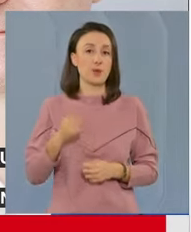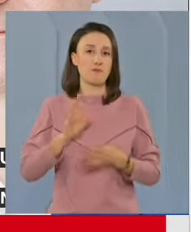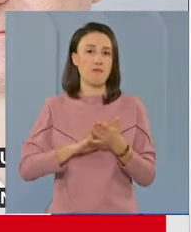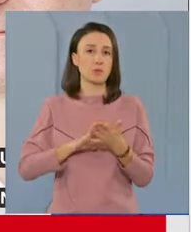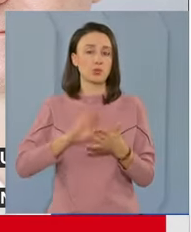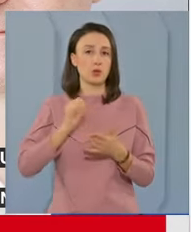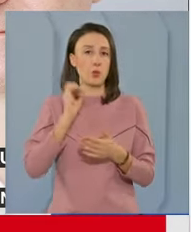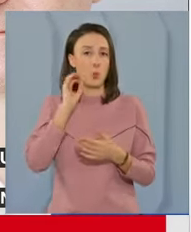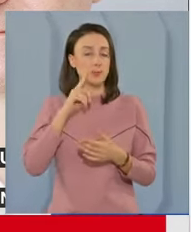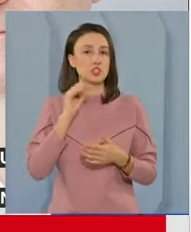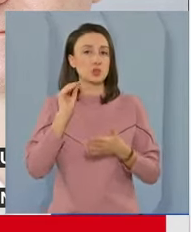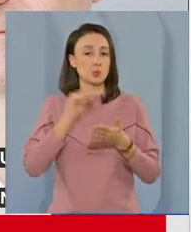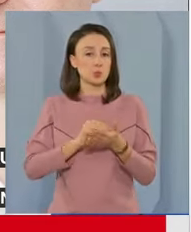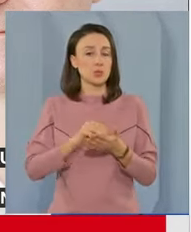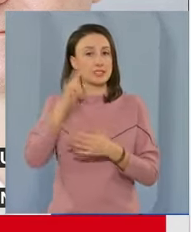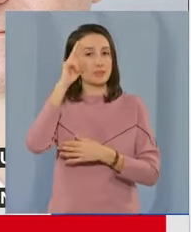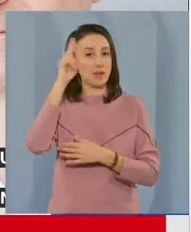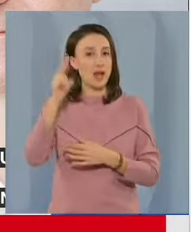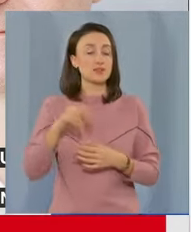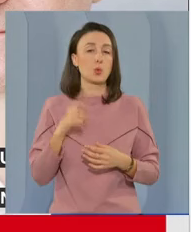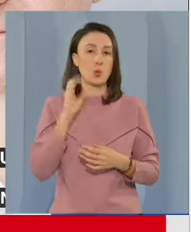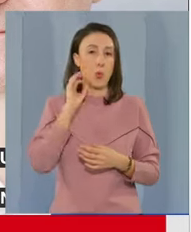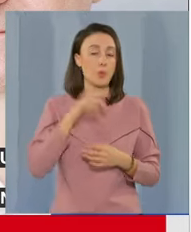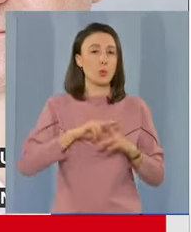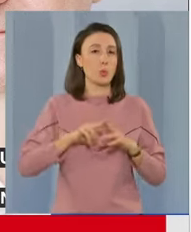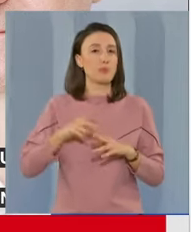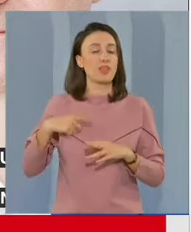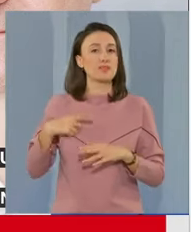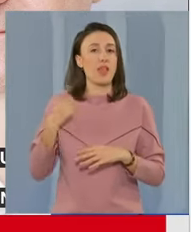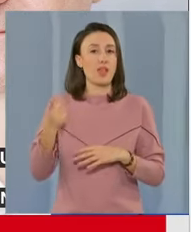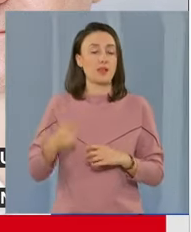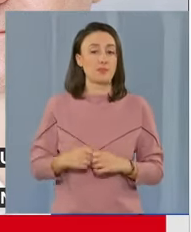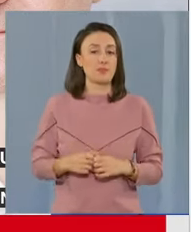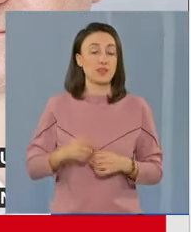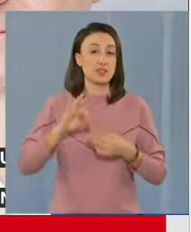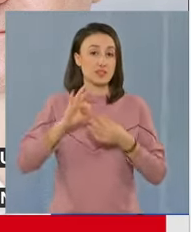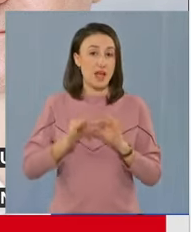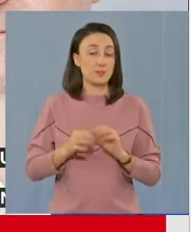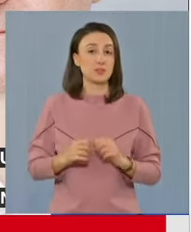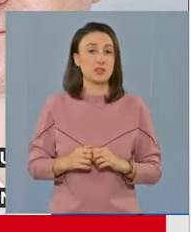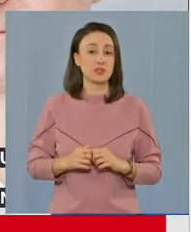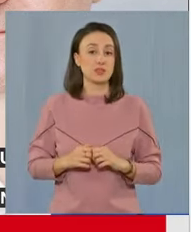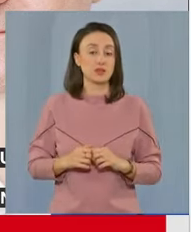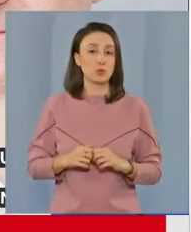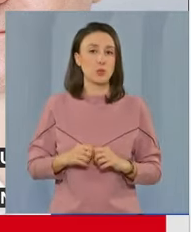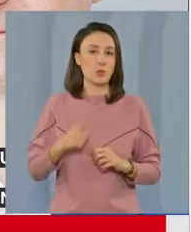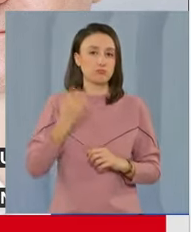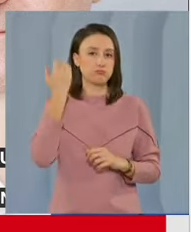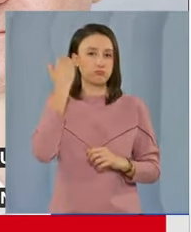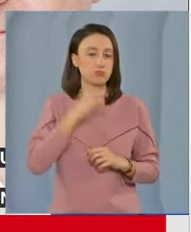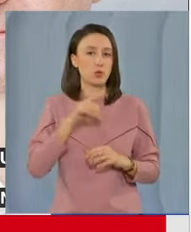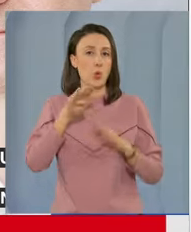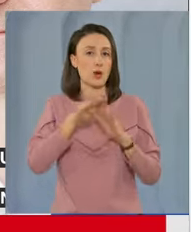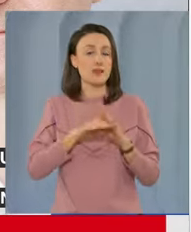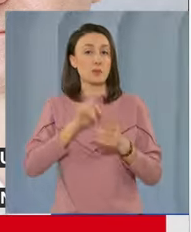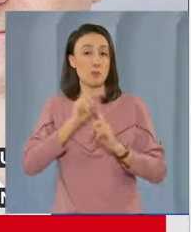faptul că oamenii își pun speranțe într-un om cum este Cristian Popescu Piedone înseamnă un eșec al unei